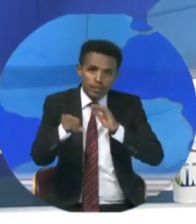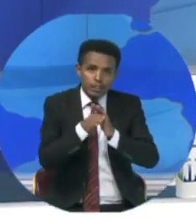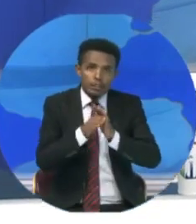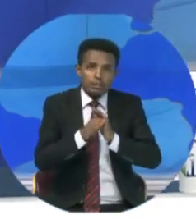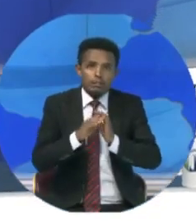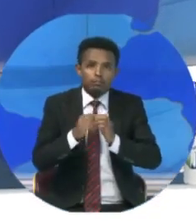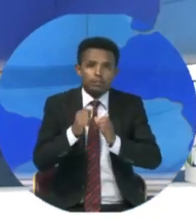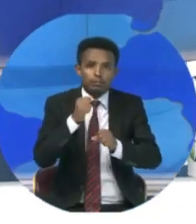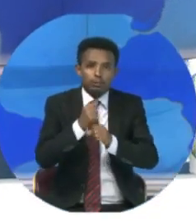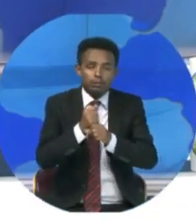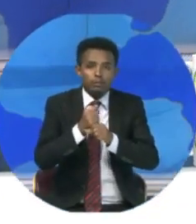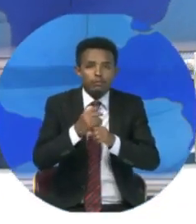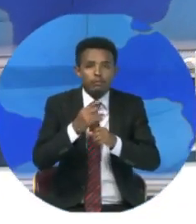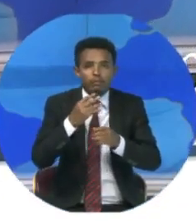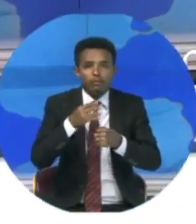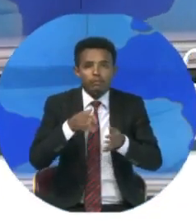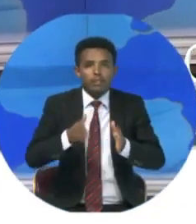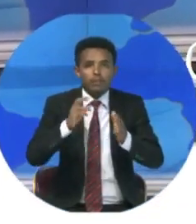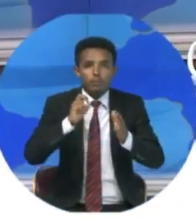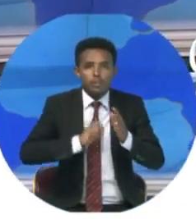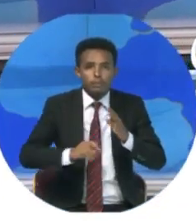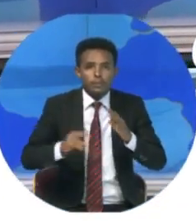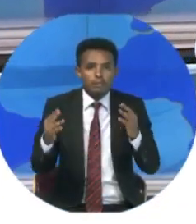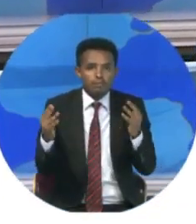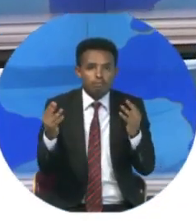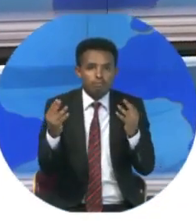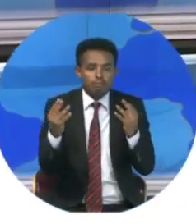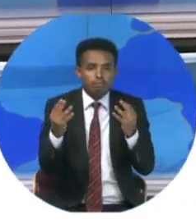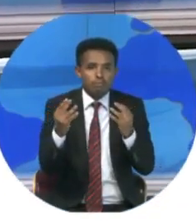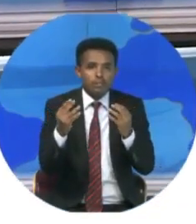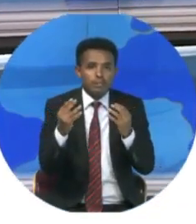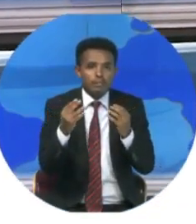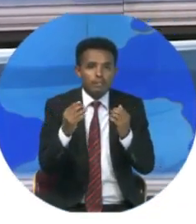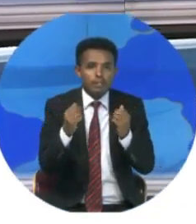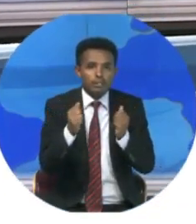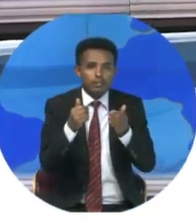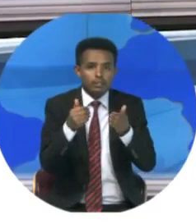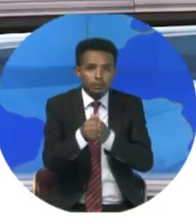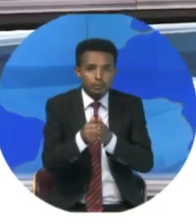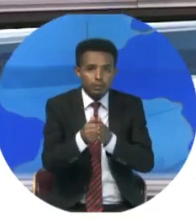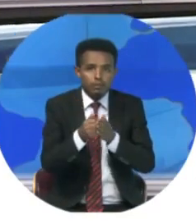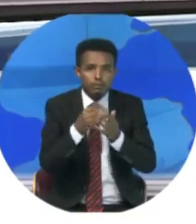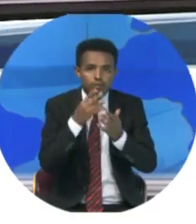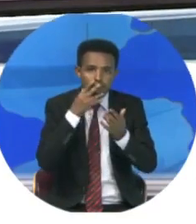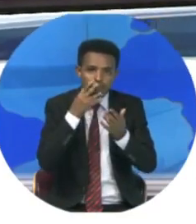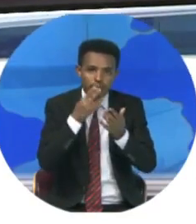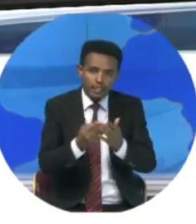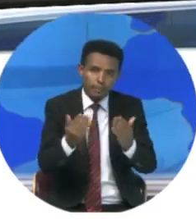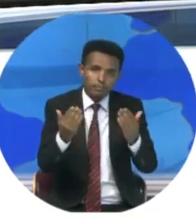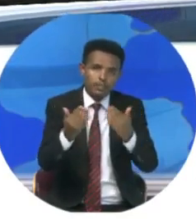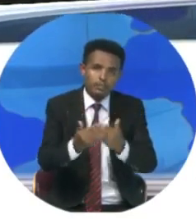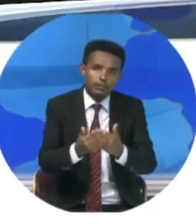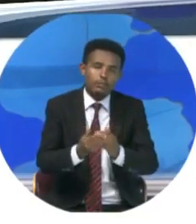ባለሙያዎች ጋር ንጉስ ድረስ የሰዓቱን ዜናዎች ወደ እናንተ አድርሻለሁ። ከቀሪ አማራ ቴሌቪዥን ፕሮግራሞች ጋር አብራችሁ ቆዩ። ጤና ይስጥልኝ።